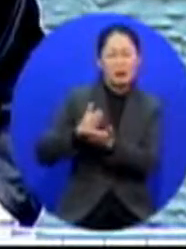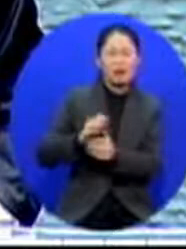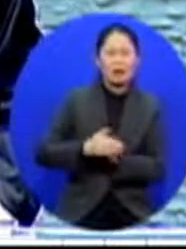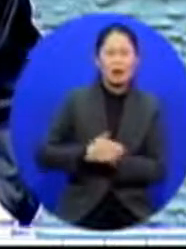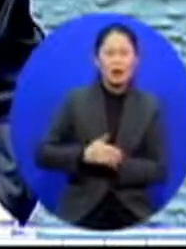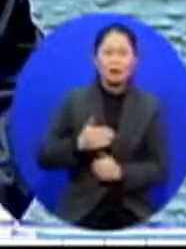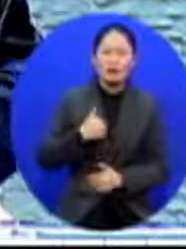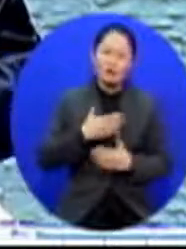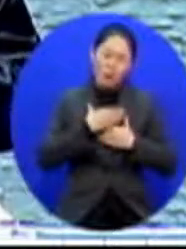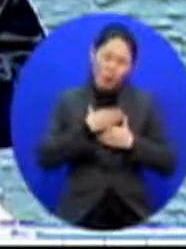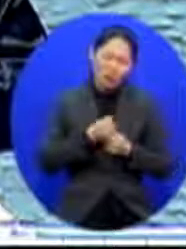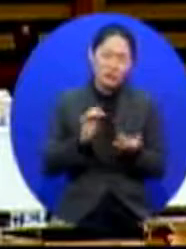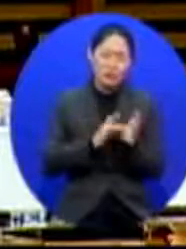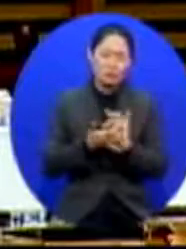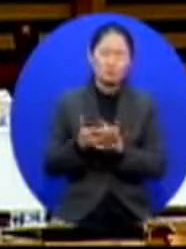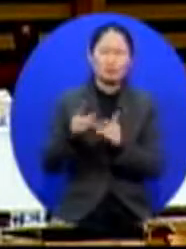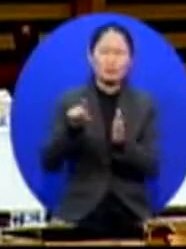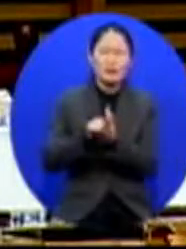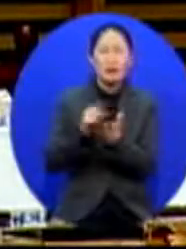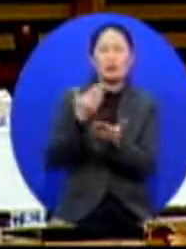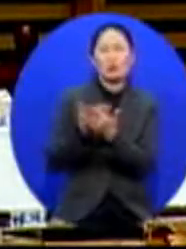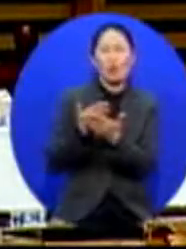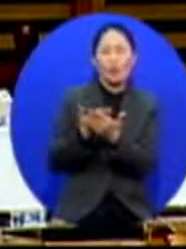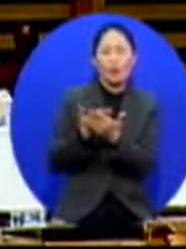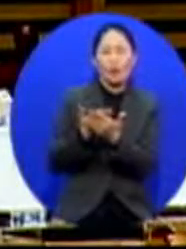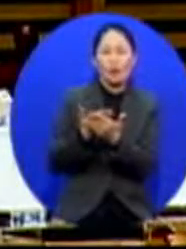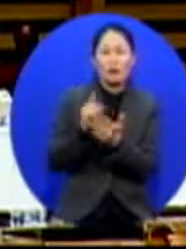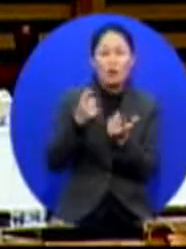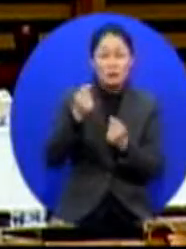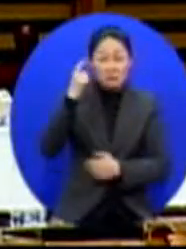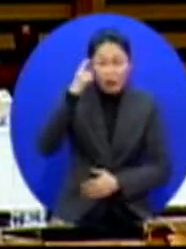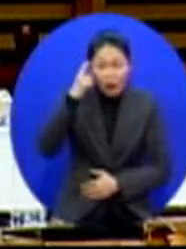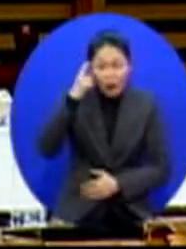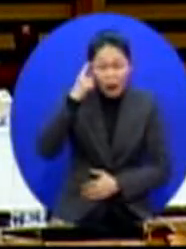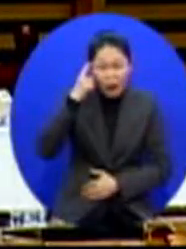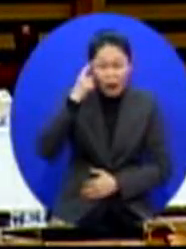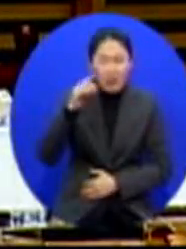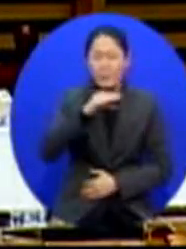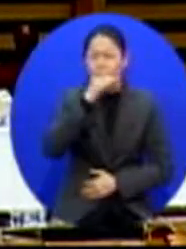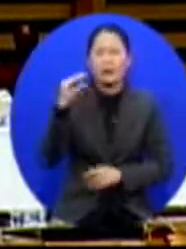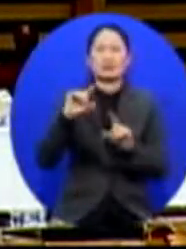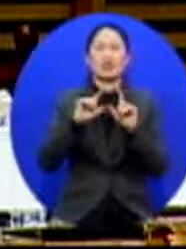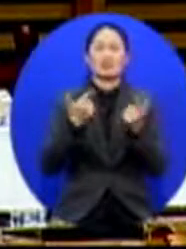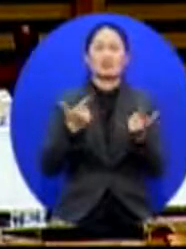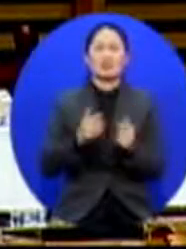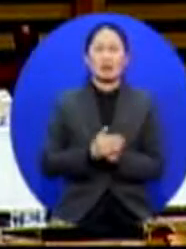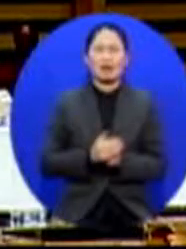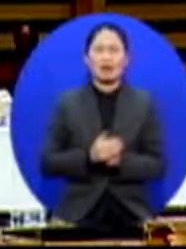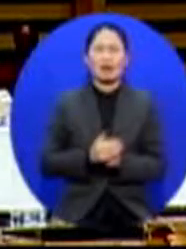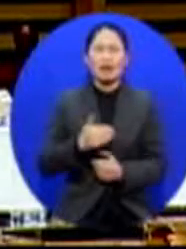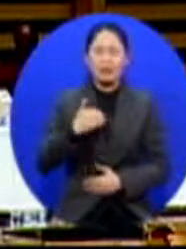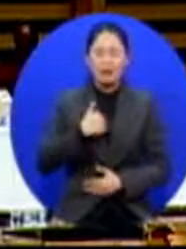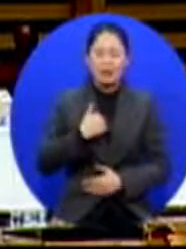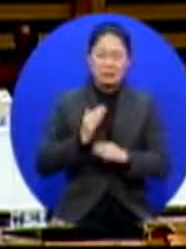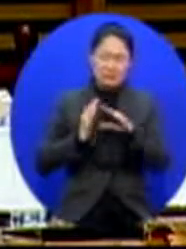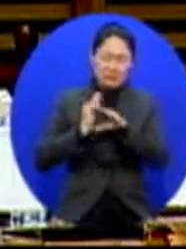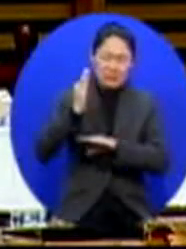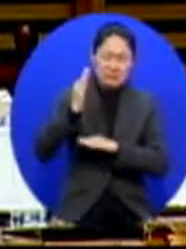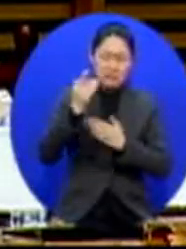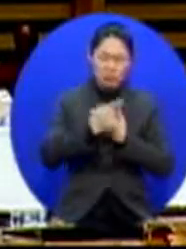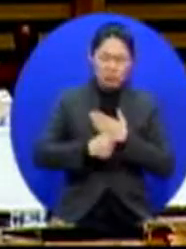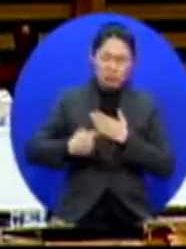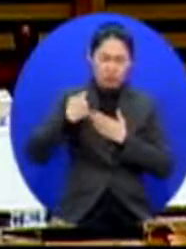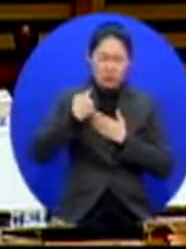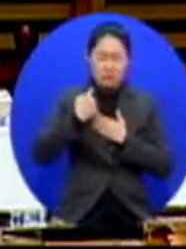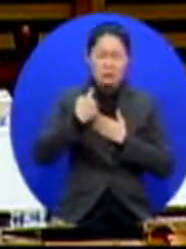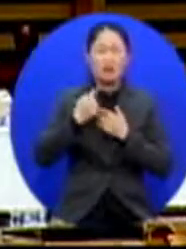줘 이런 생각이 드는 것이 정상이 아니란 말이야 내가 너무 지나치게 육신적인